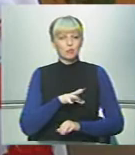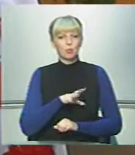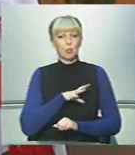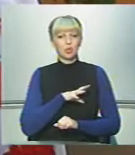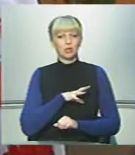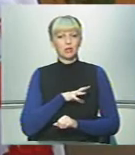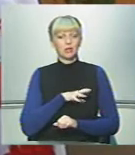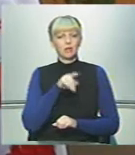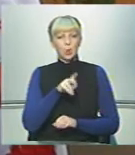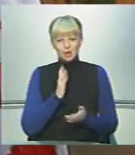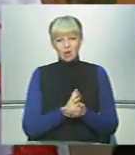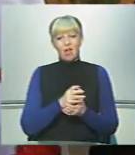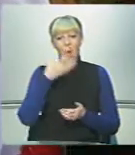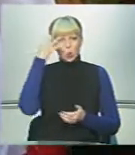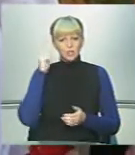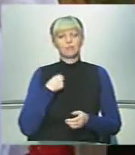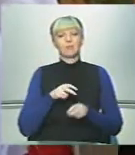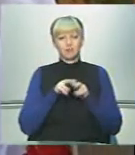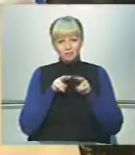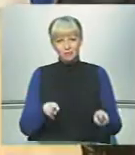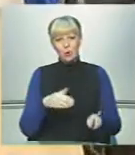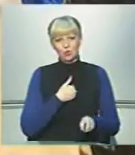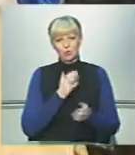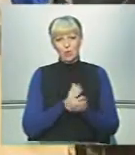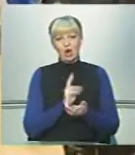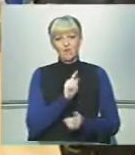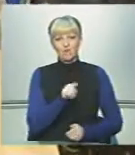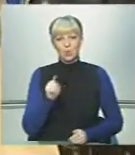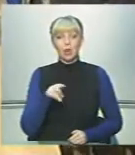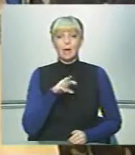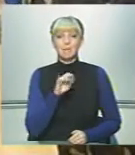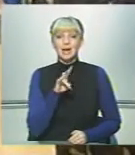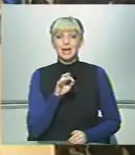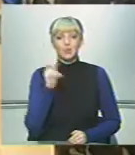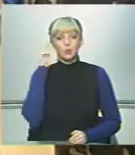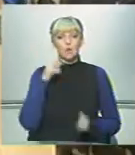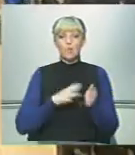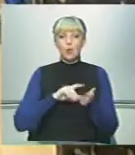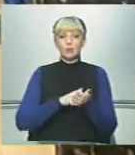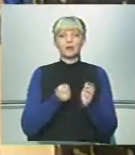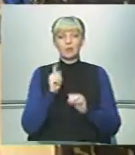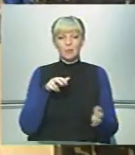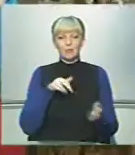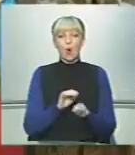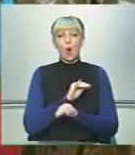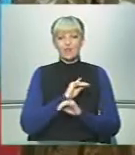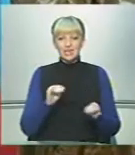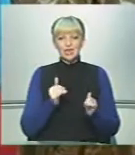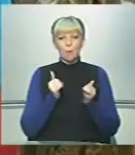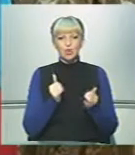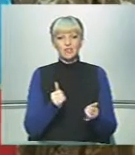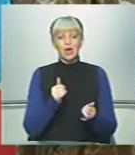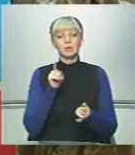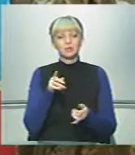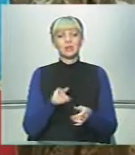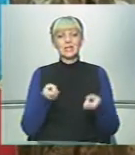сильними, вони як козаки, і я теж хочу бути як вони. Микита, учень 8 класу, теж пройшов офіційну посвяту. Тепер